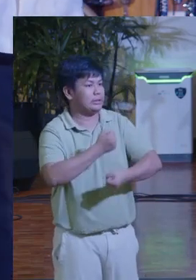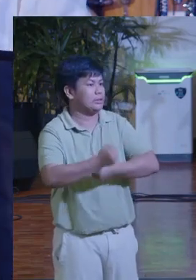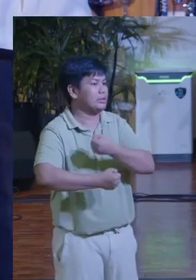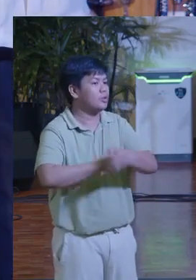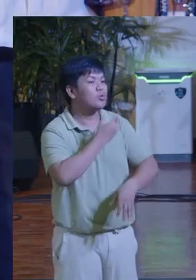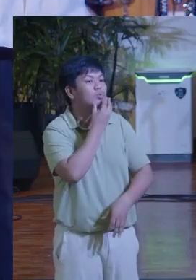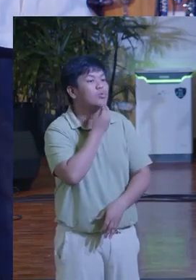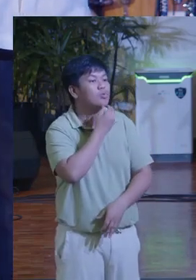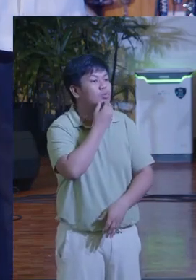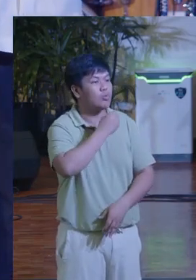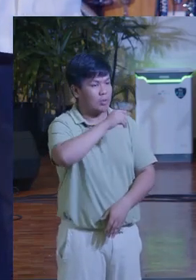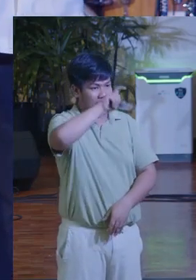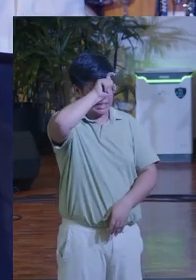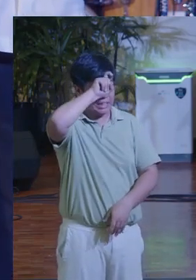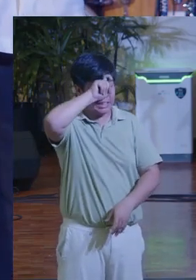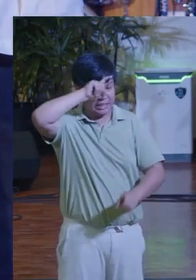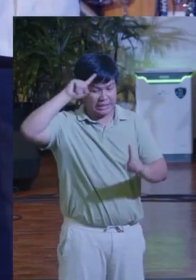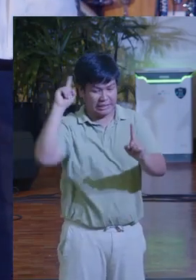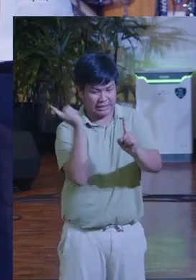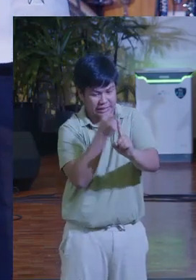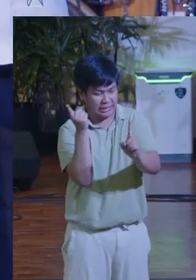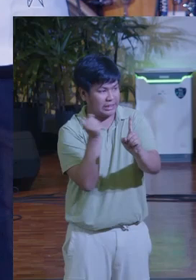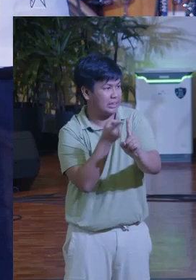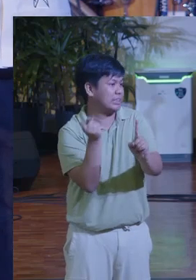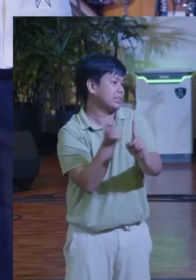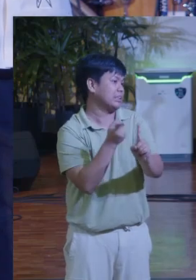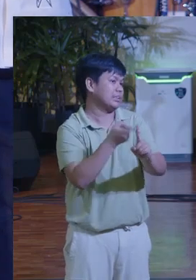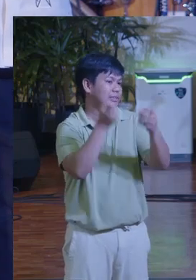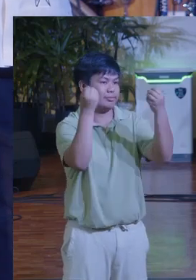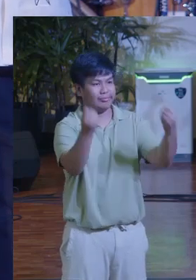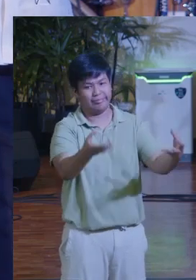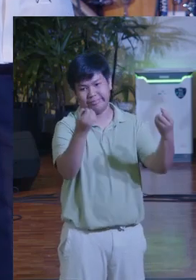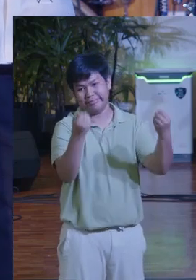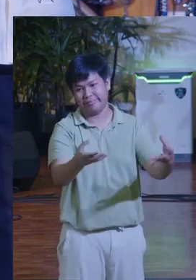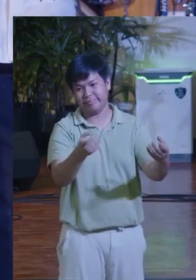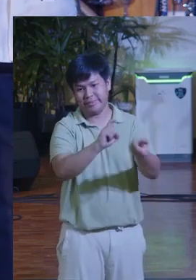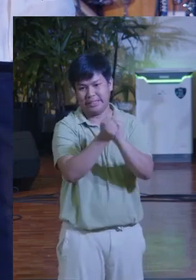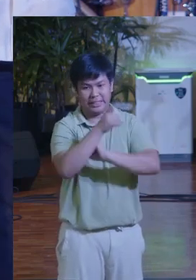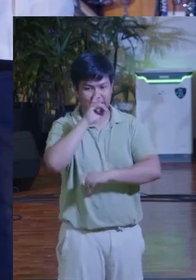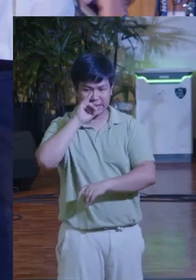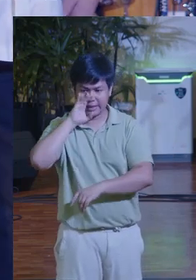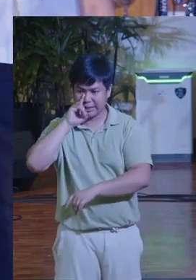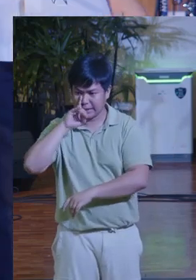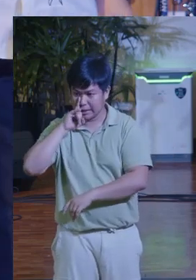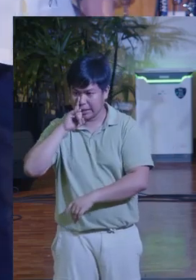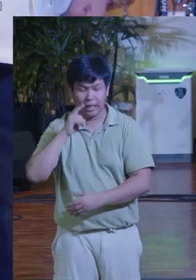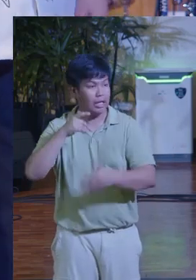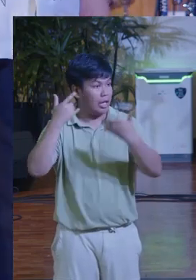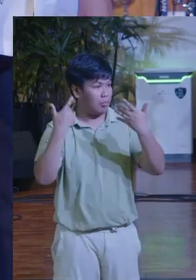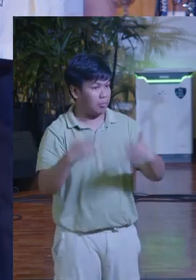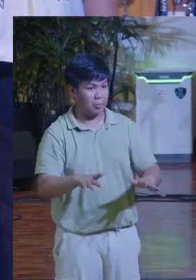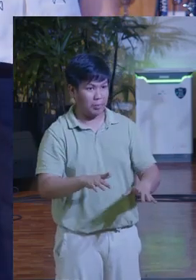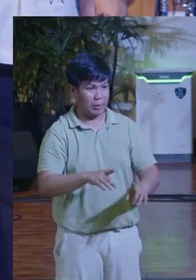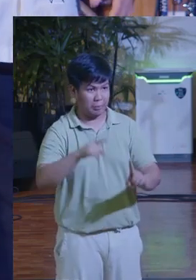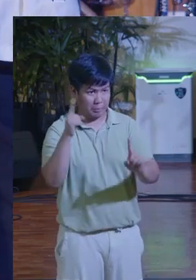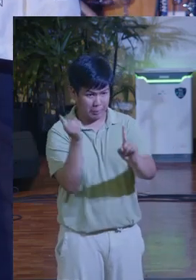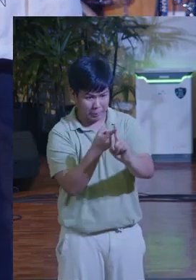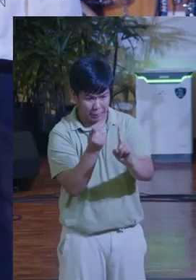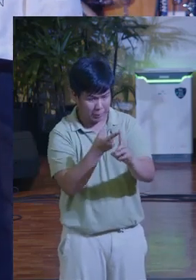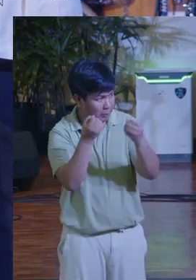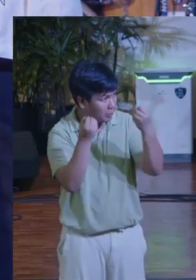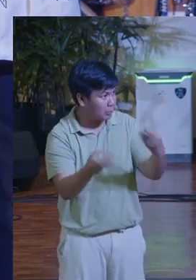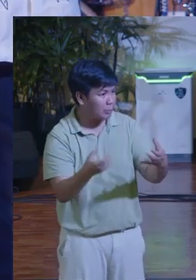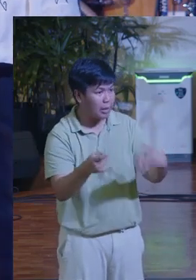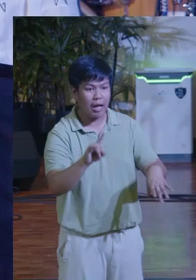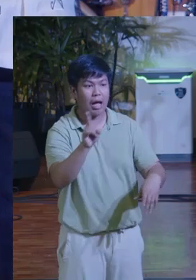ng Ehipto sa Israel. At dahil po sa pag-aalipin na yon,